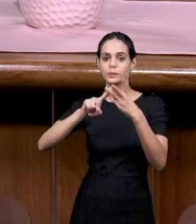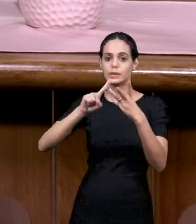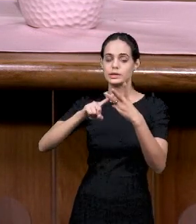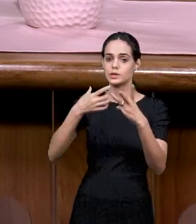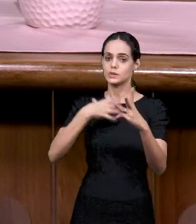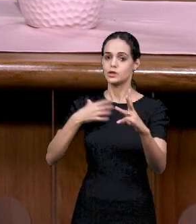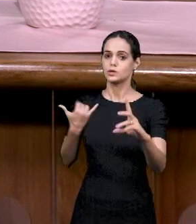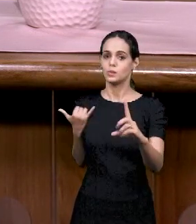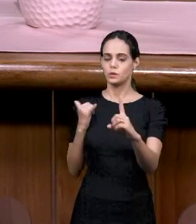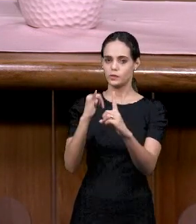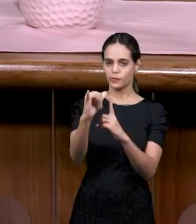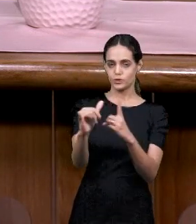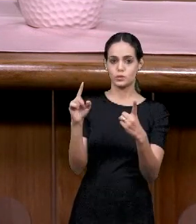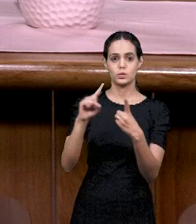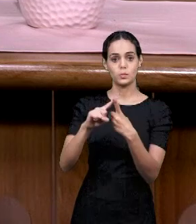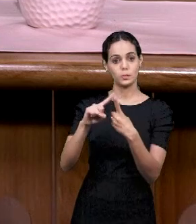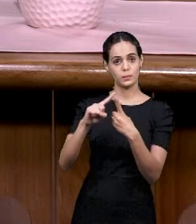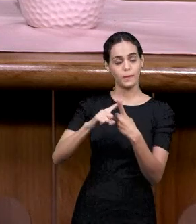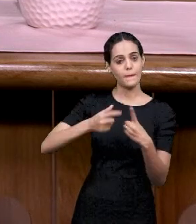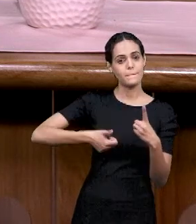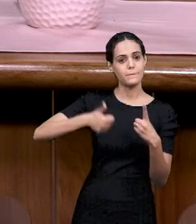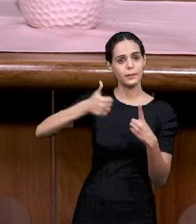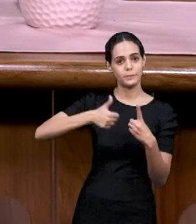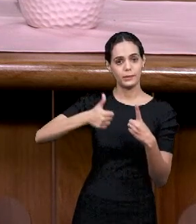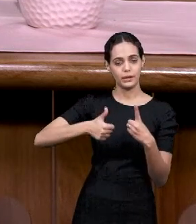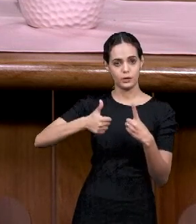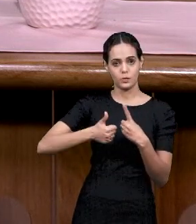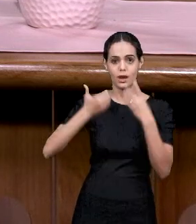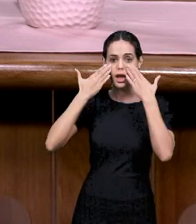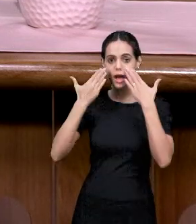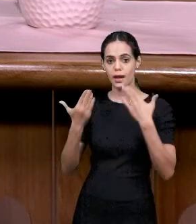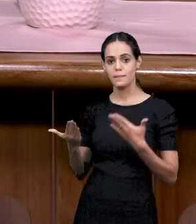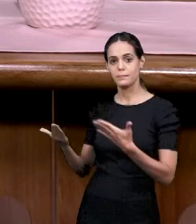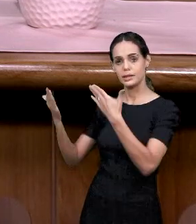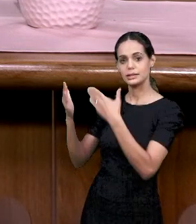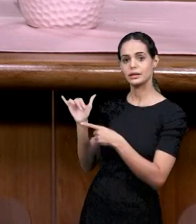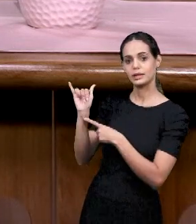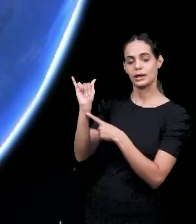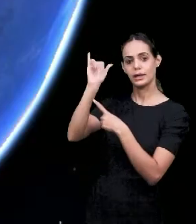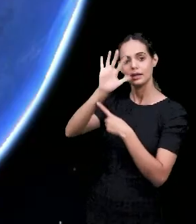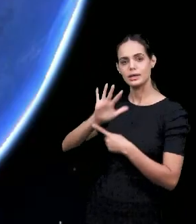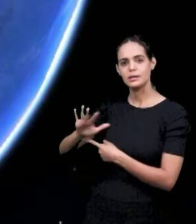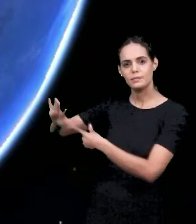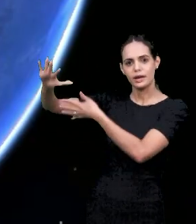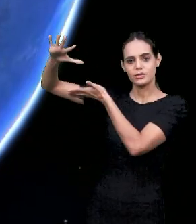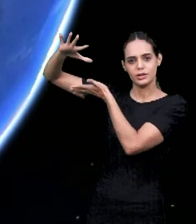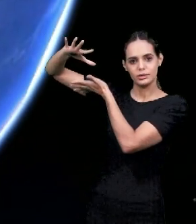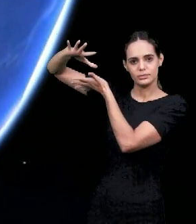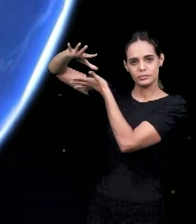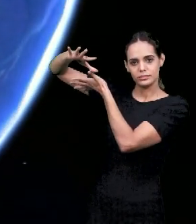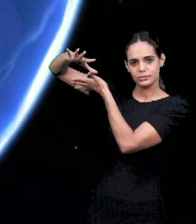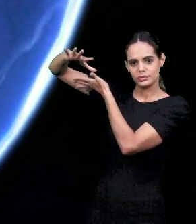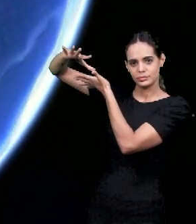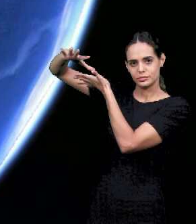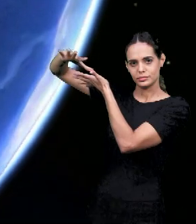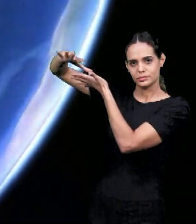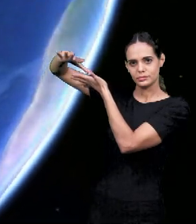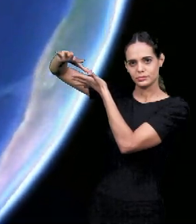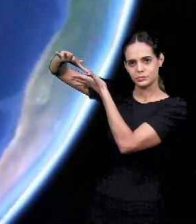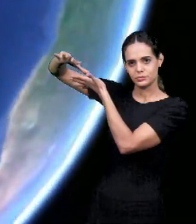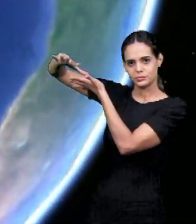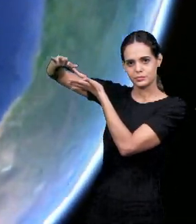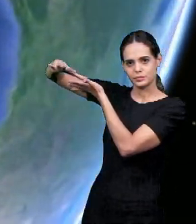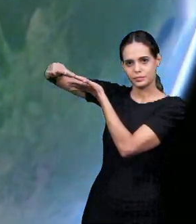parte scénario inicial, nós prophétique. Mais vamos então dans cette apresentar partie aos initiale, irmãos nous allons présenter através aux de frères et sœurs imagens de à travers satélite. des images des satellites. Muito bem,